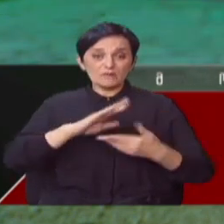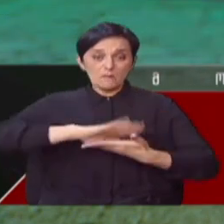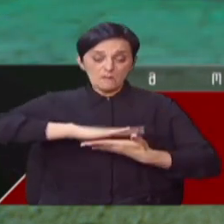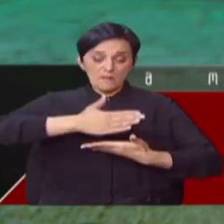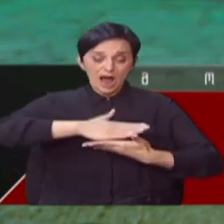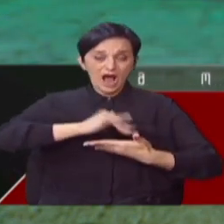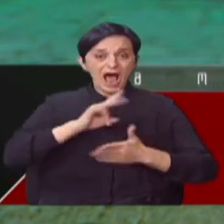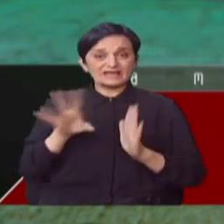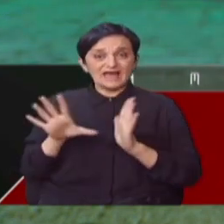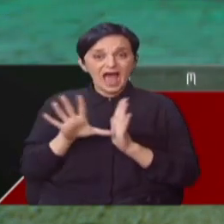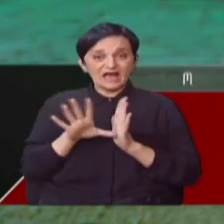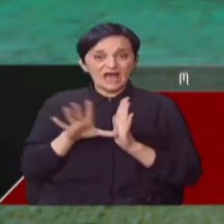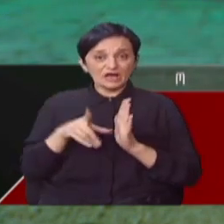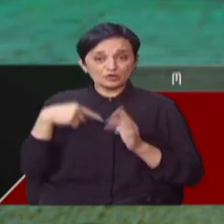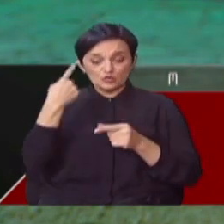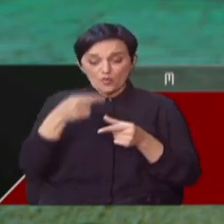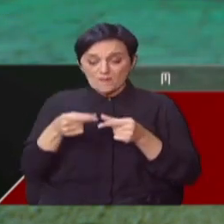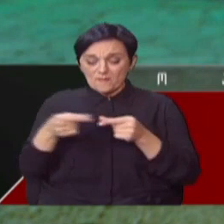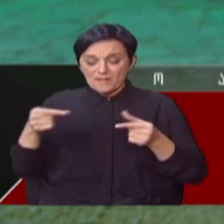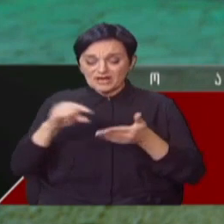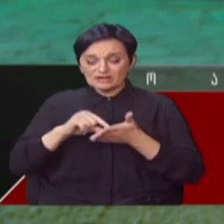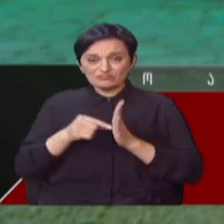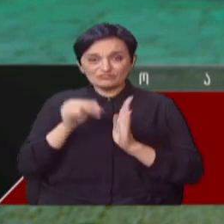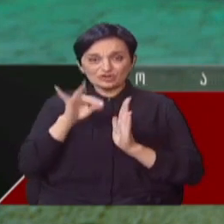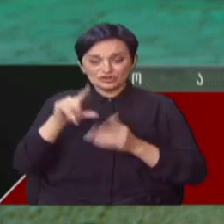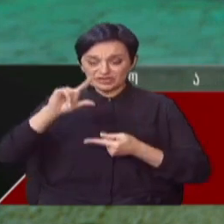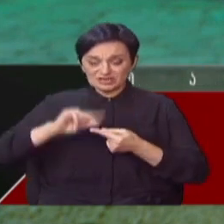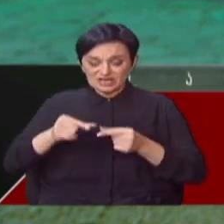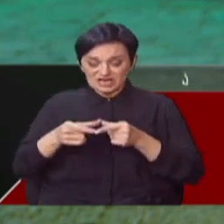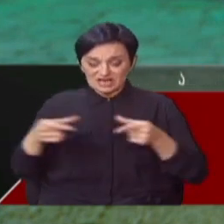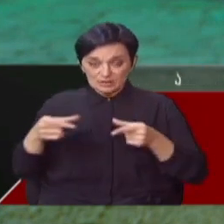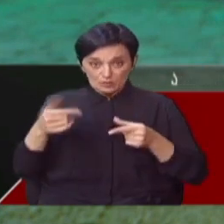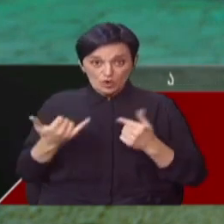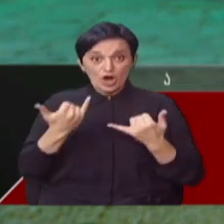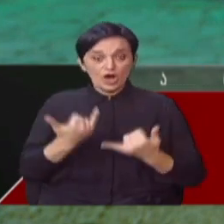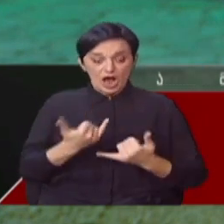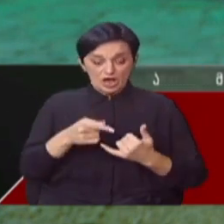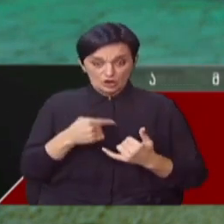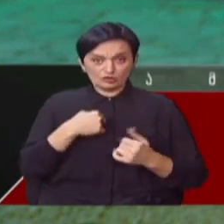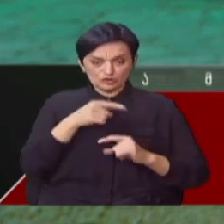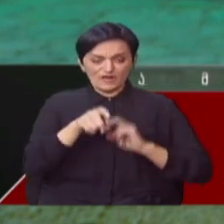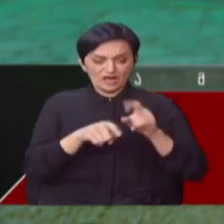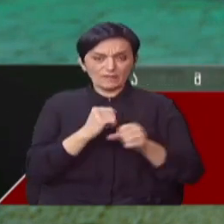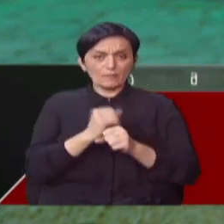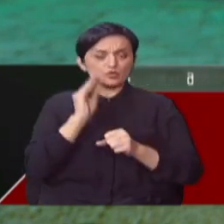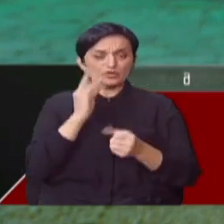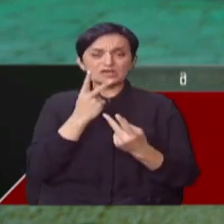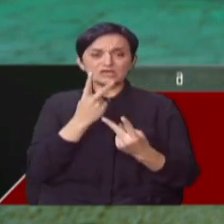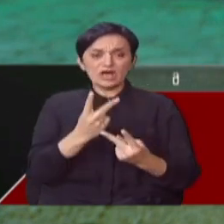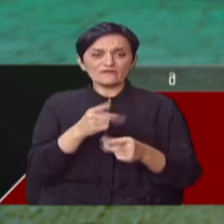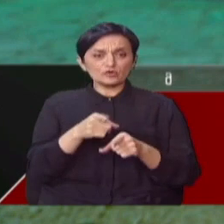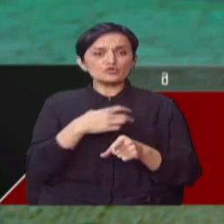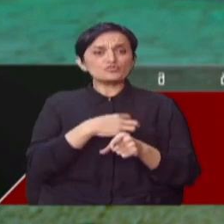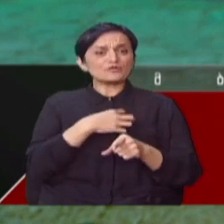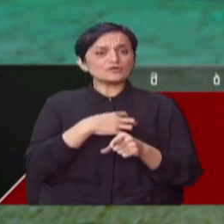ან ელექტრონული პირადობის მოწმობებით და შესაბამისად აქ ჩვენ კიდევ ერთხელ გადავდგით შემხვედრი ნაბიჯი როდესაც დავინახეთ რომ ეს